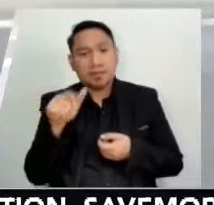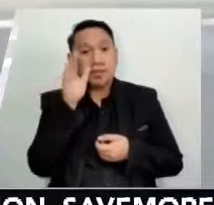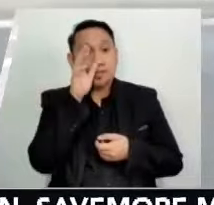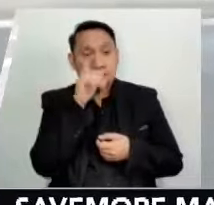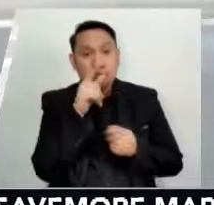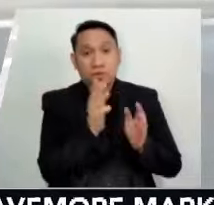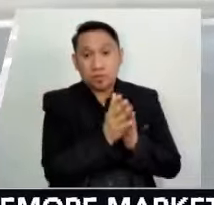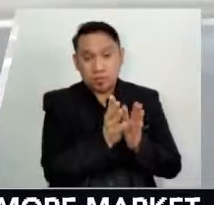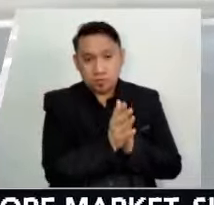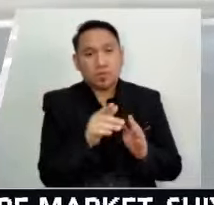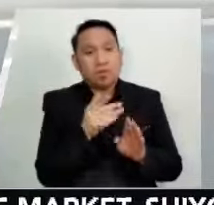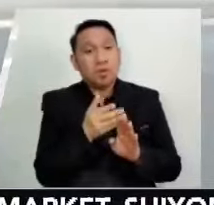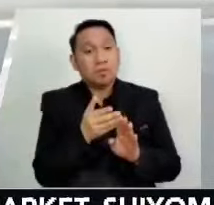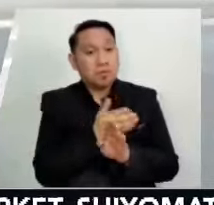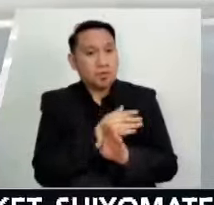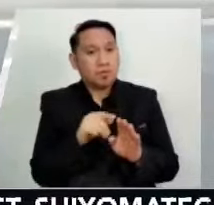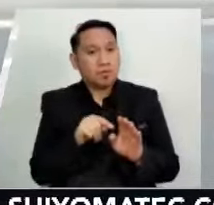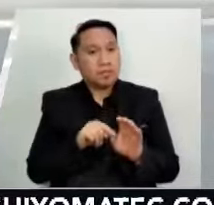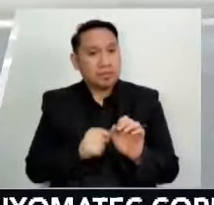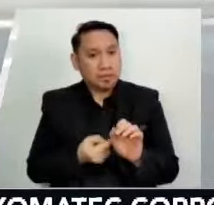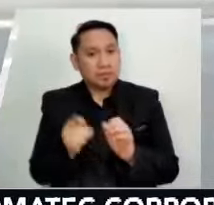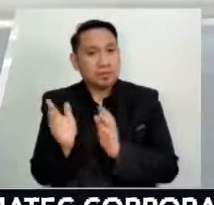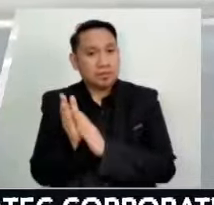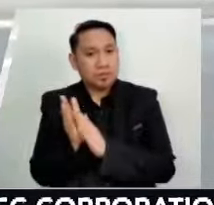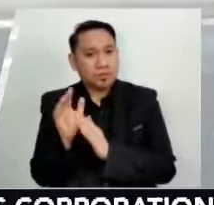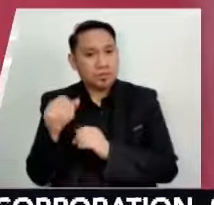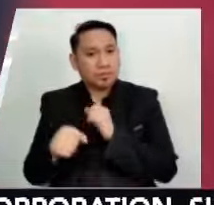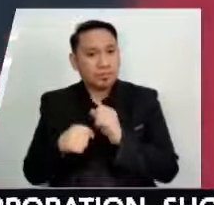bago magsimula ang pasukan Ngayong